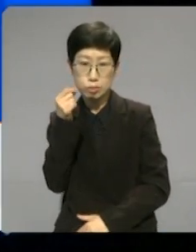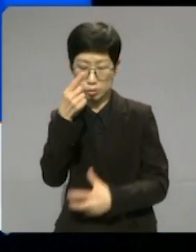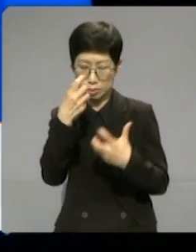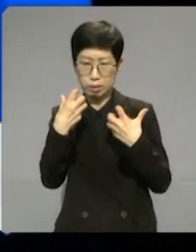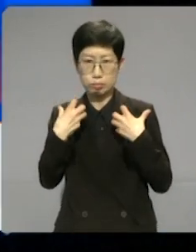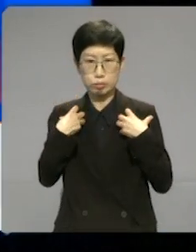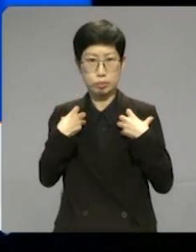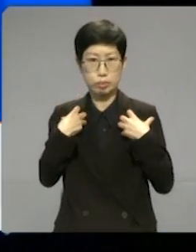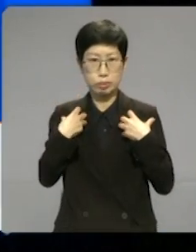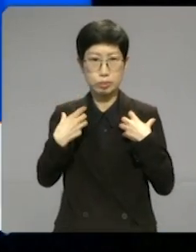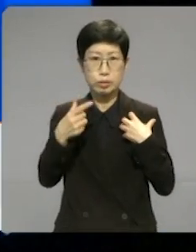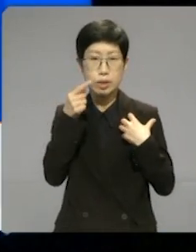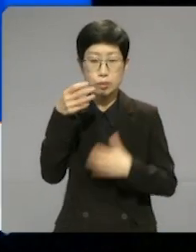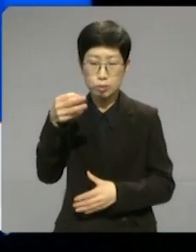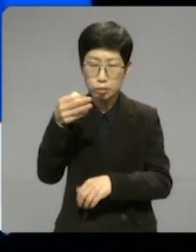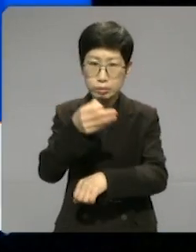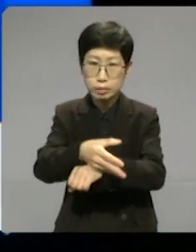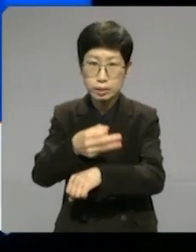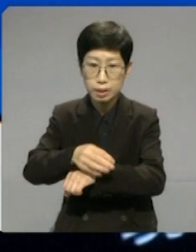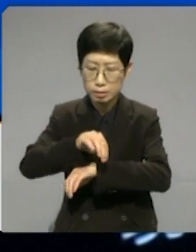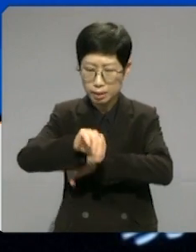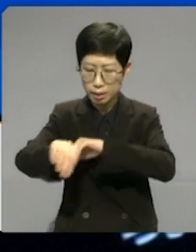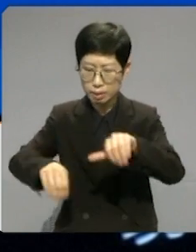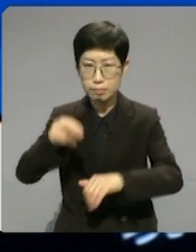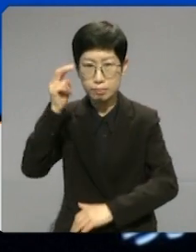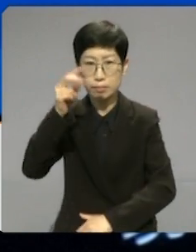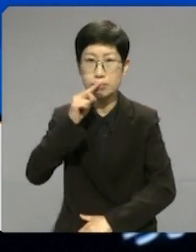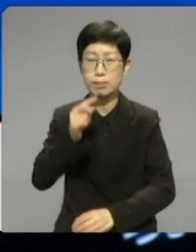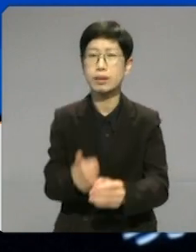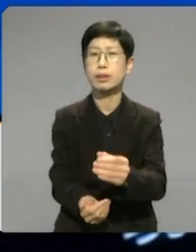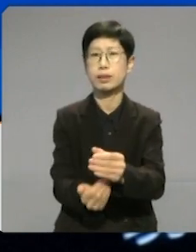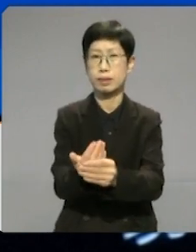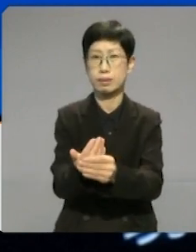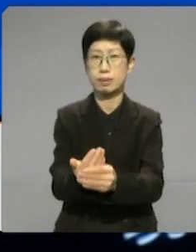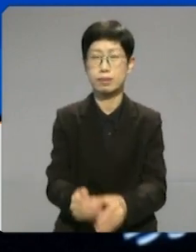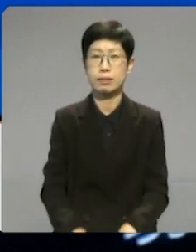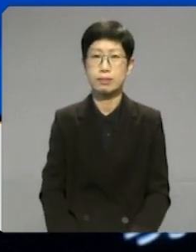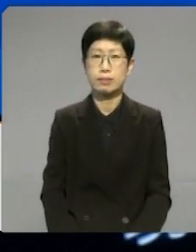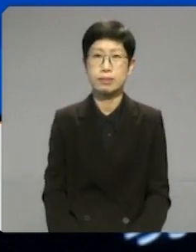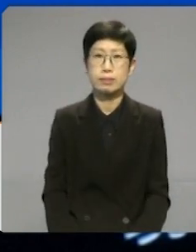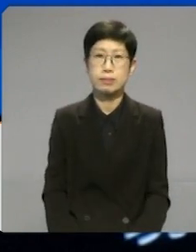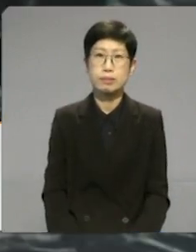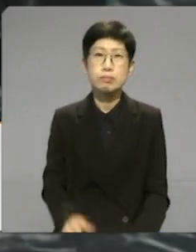당국이 엔화 매수 등 시장 개입을 단행했을 것이라는 관측이 제기되고